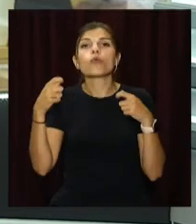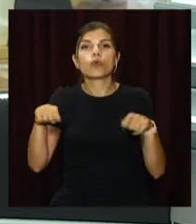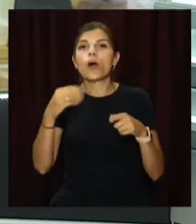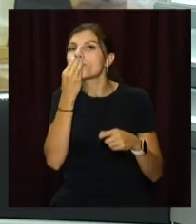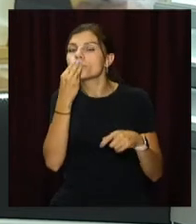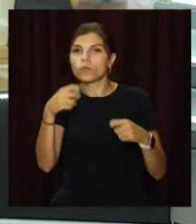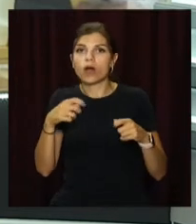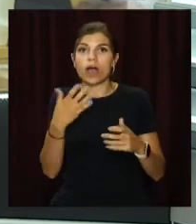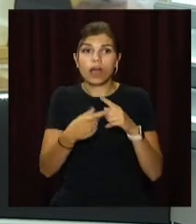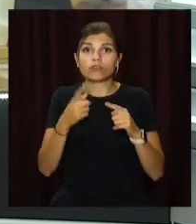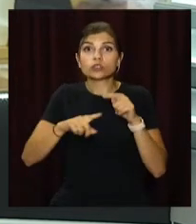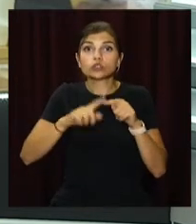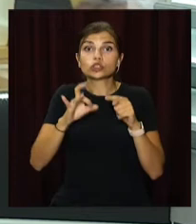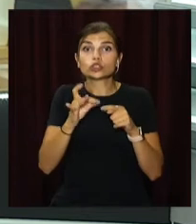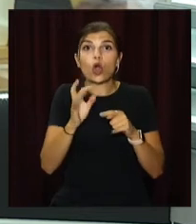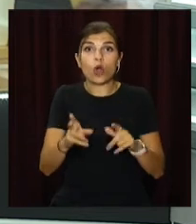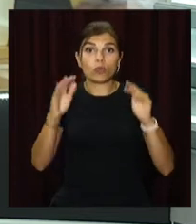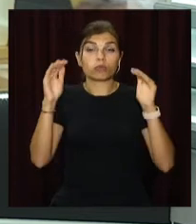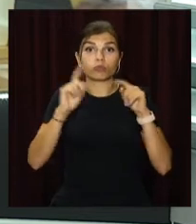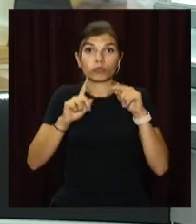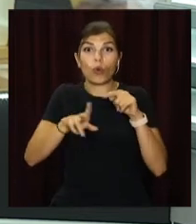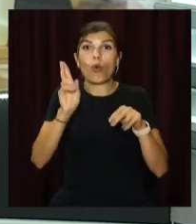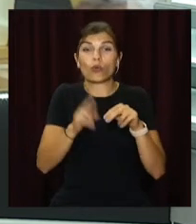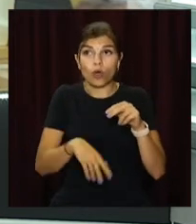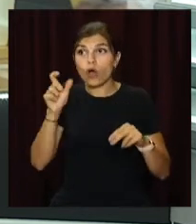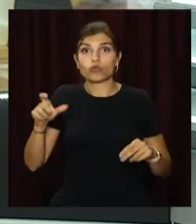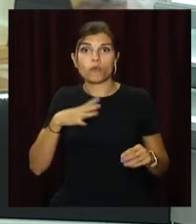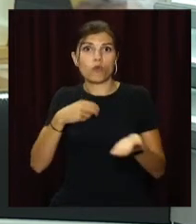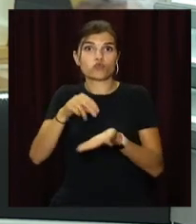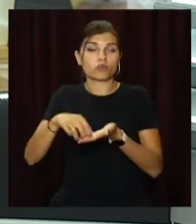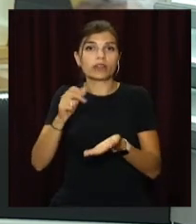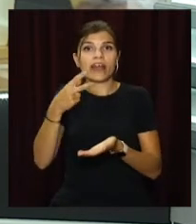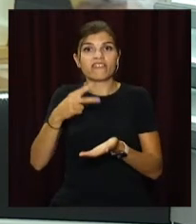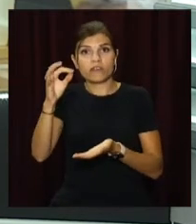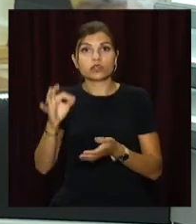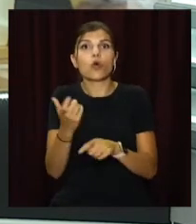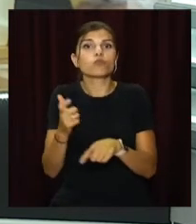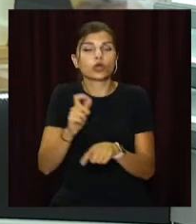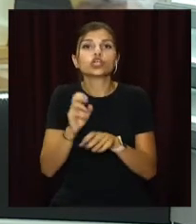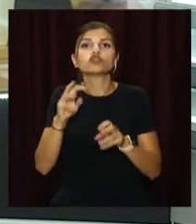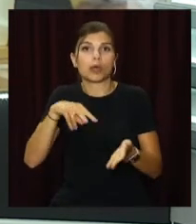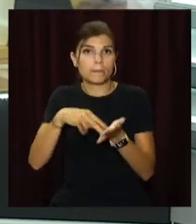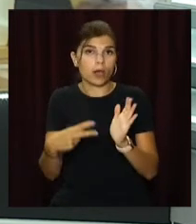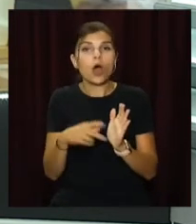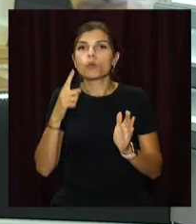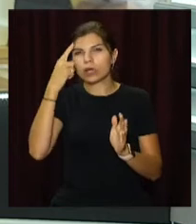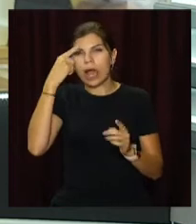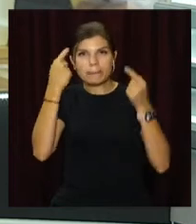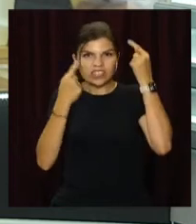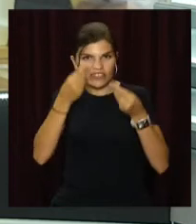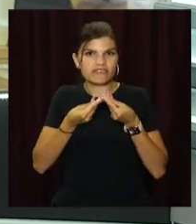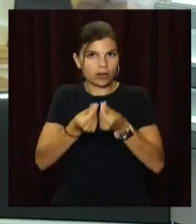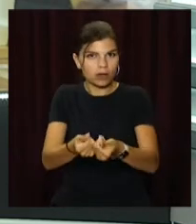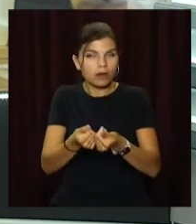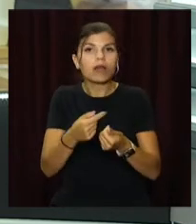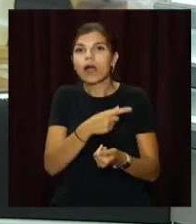продовольчих магазинів. Фахівці кажуть, завдяки цьому людина може придбати в середньому на 20% більше, ніж планувала. Нерідко продукти, які